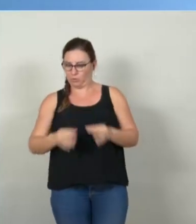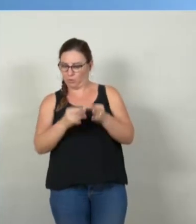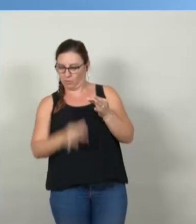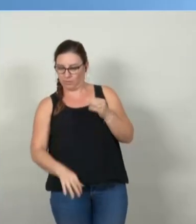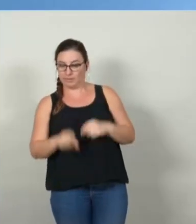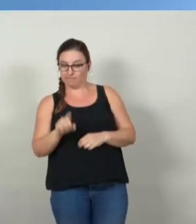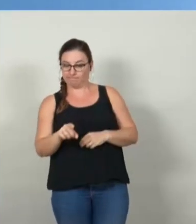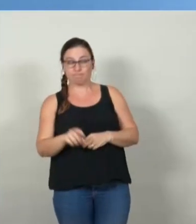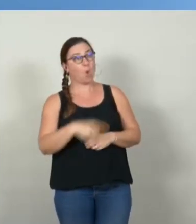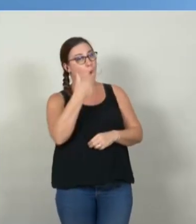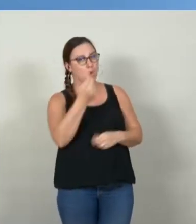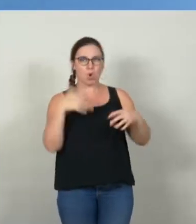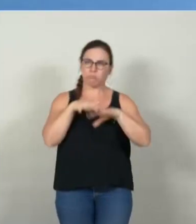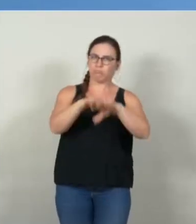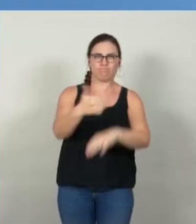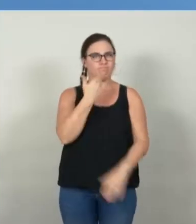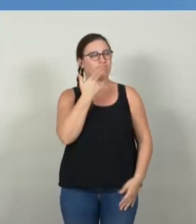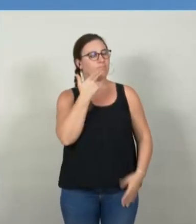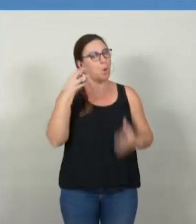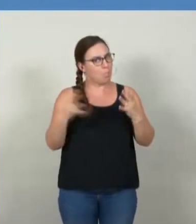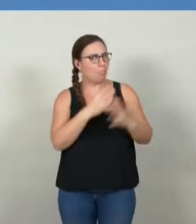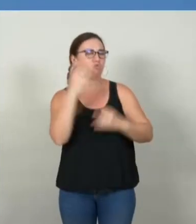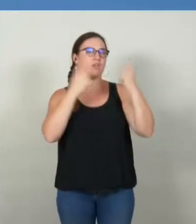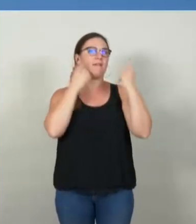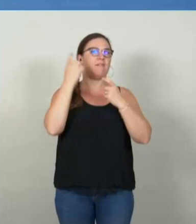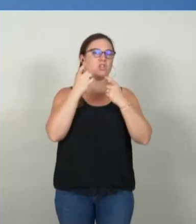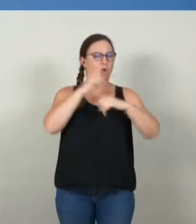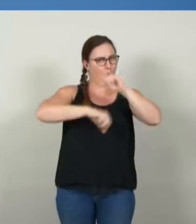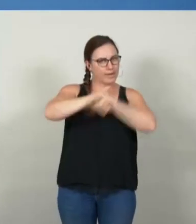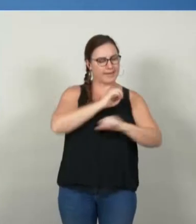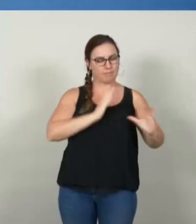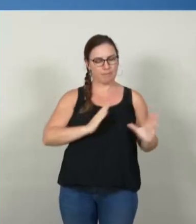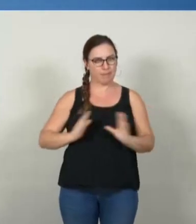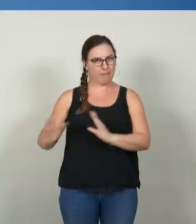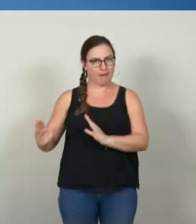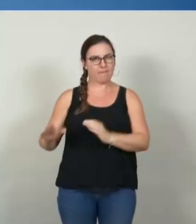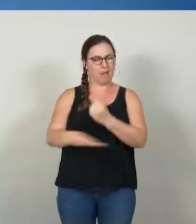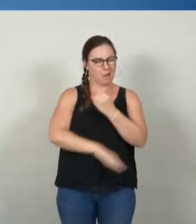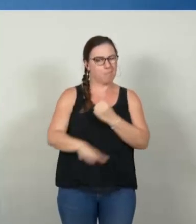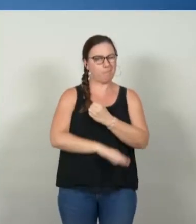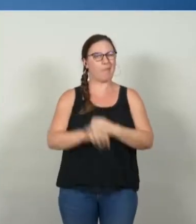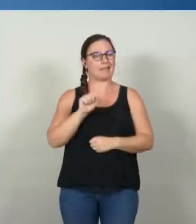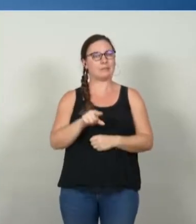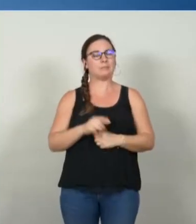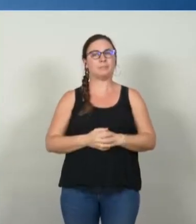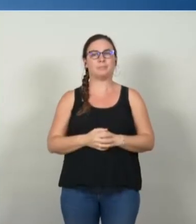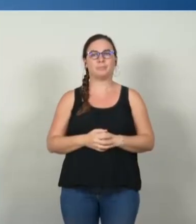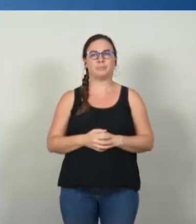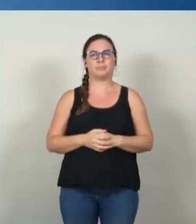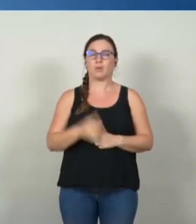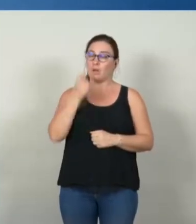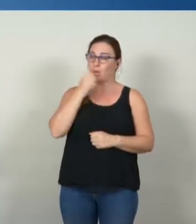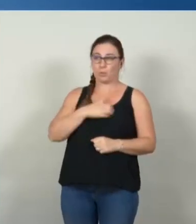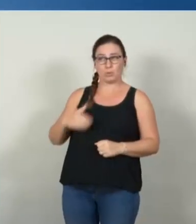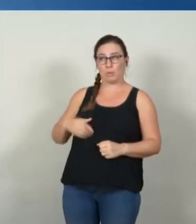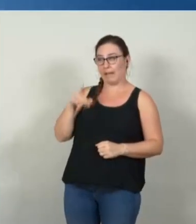c'est avec cette double exigence que le projet a été pensé puis structuré a commencé par ses fondations même nous ne pouvons Monsieur le